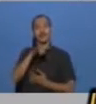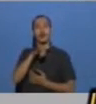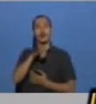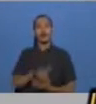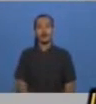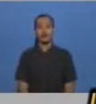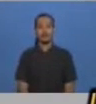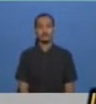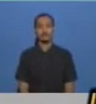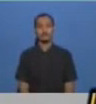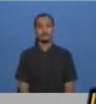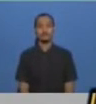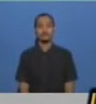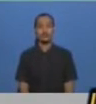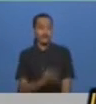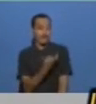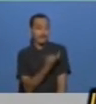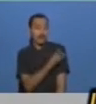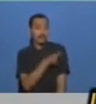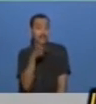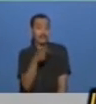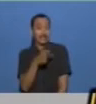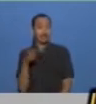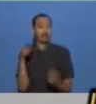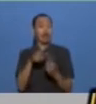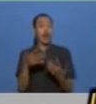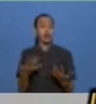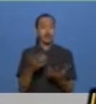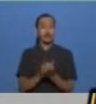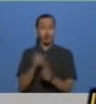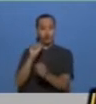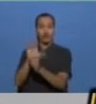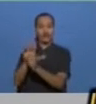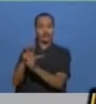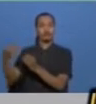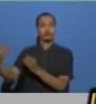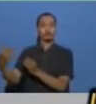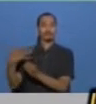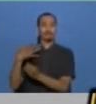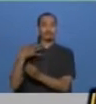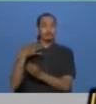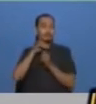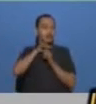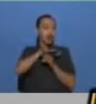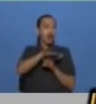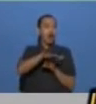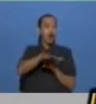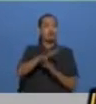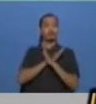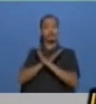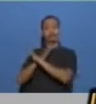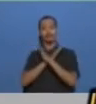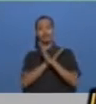kita berupaya untuk memutus mata rantai dari penularan COVID-19 ini. Sebenarnya itu Mbak